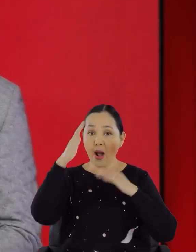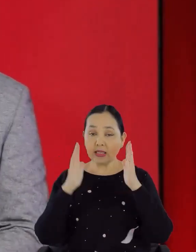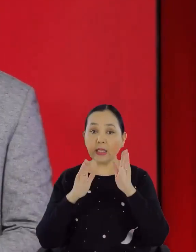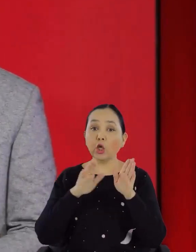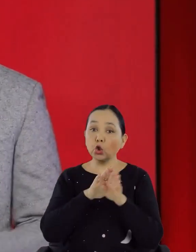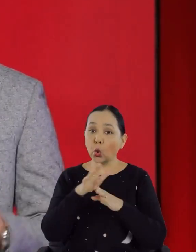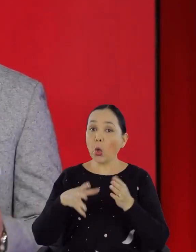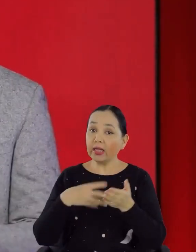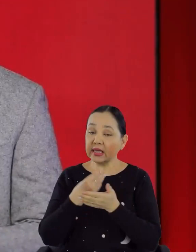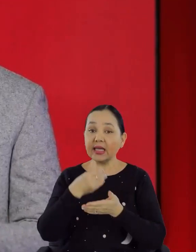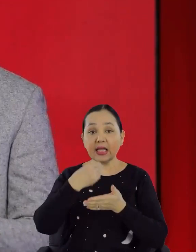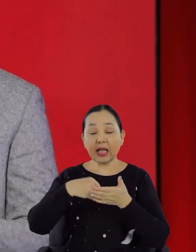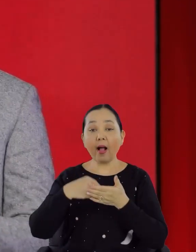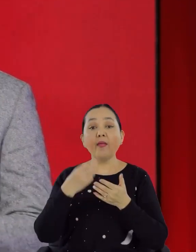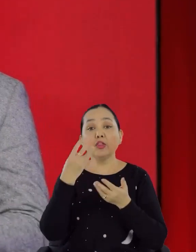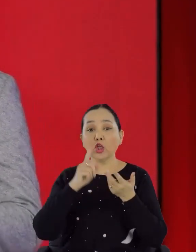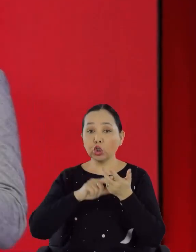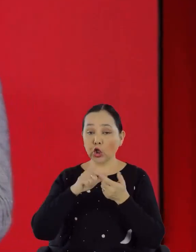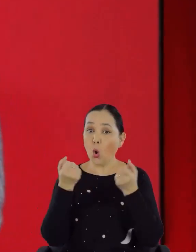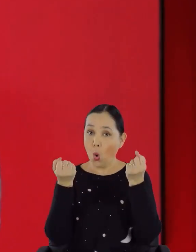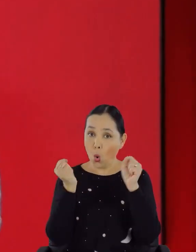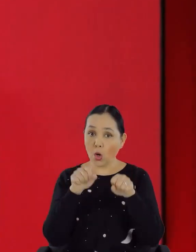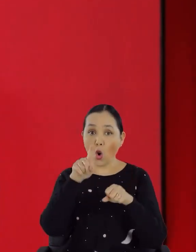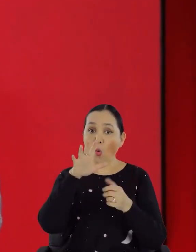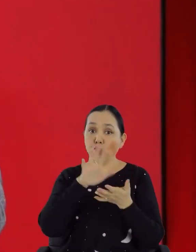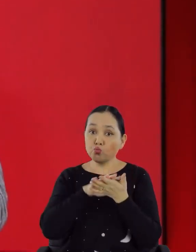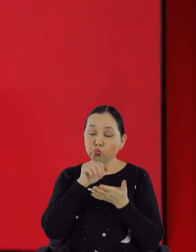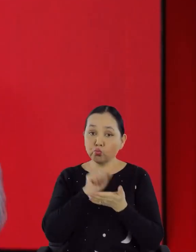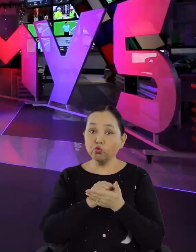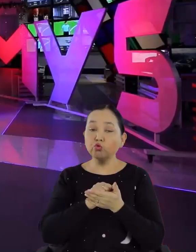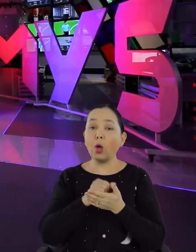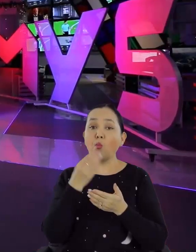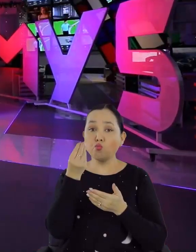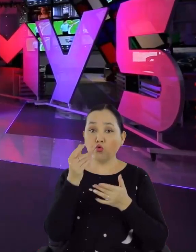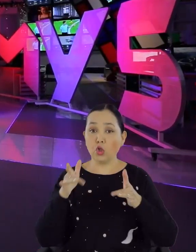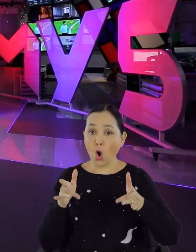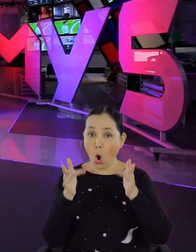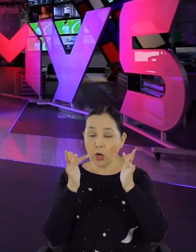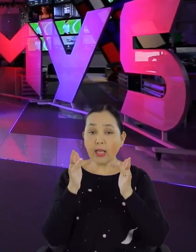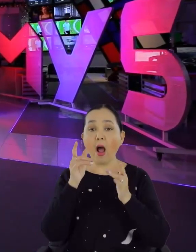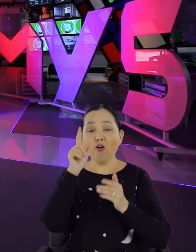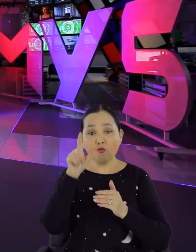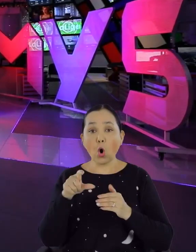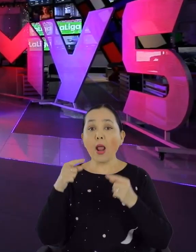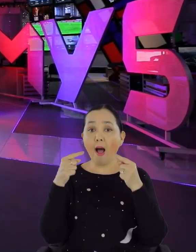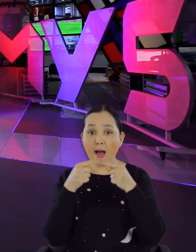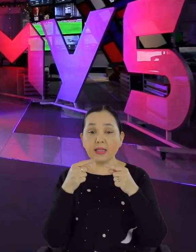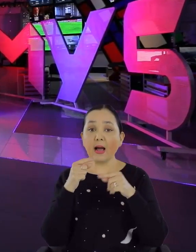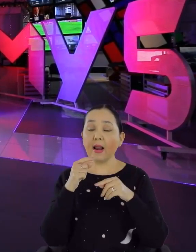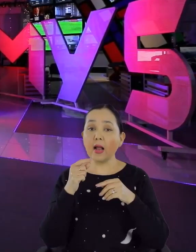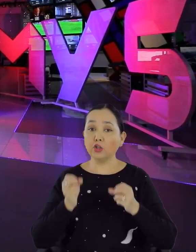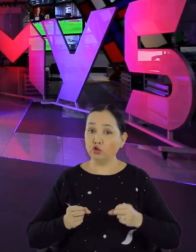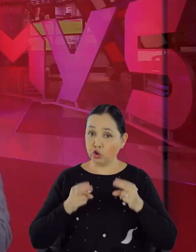terminallarini birini emas, bir nechtasini umarib, uni buzib, pulini olgan fuqarolar aniqlandi,